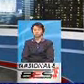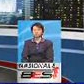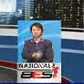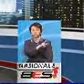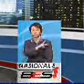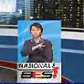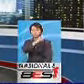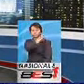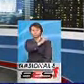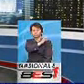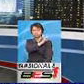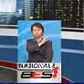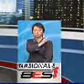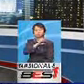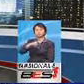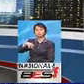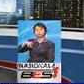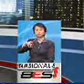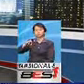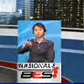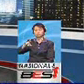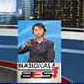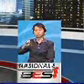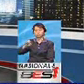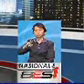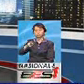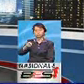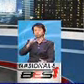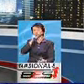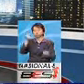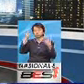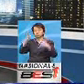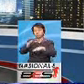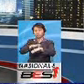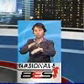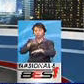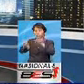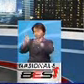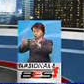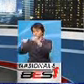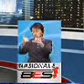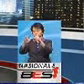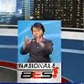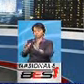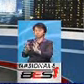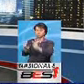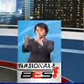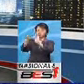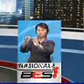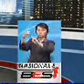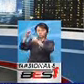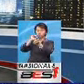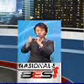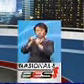ketua jurulatih skuad projek 2017 Frank bernhard tidak punya banyak masa untuk memilih pemain-pemain bagi menghadapi temasha sukan